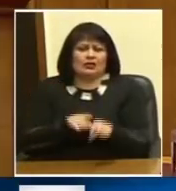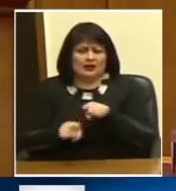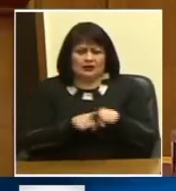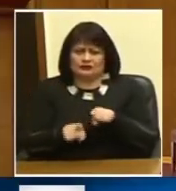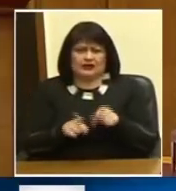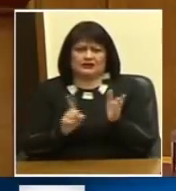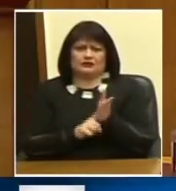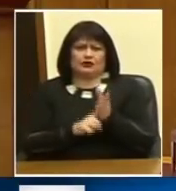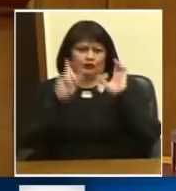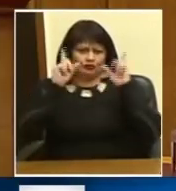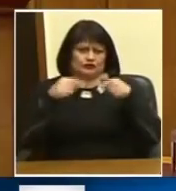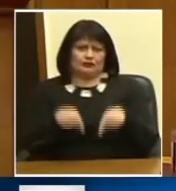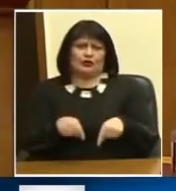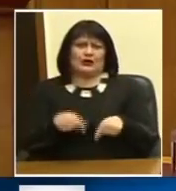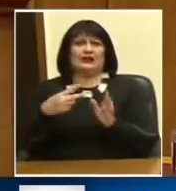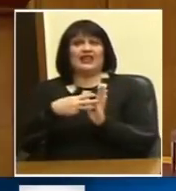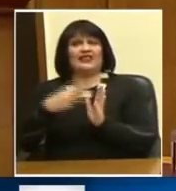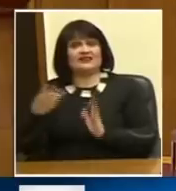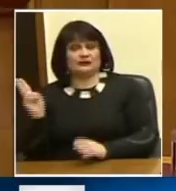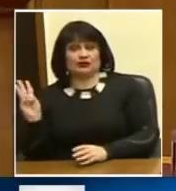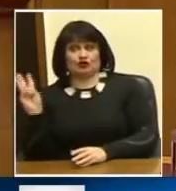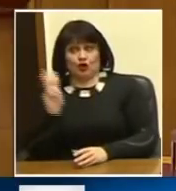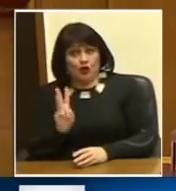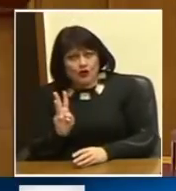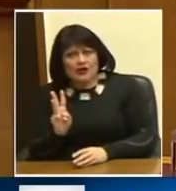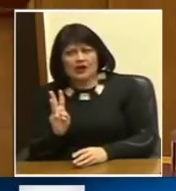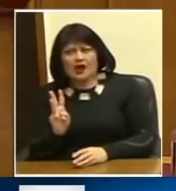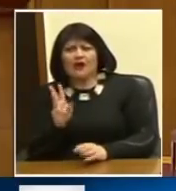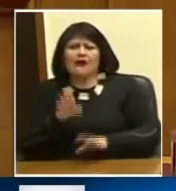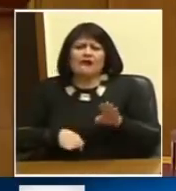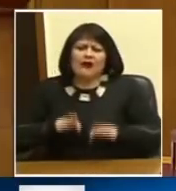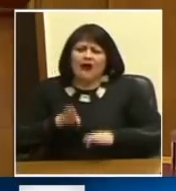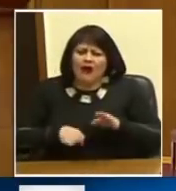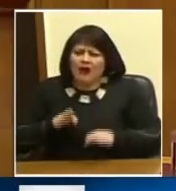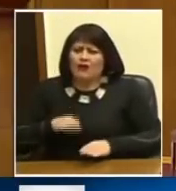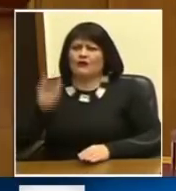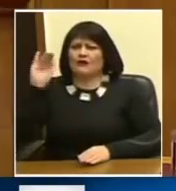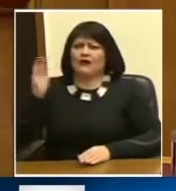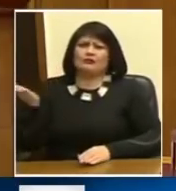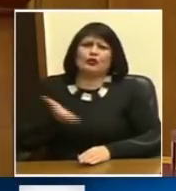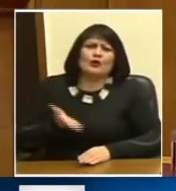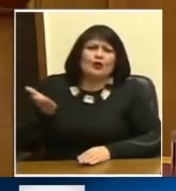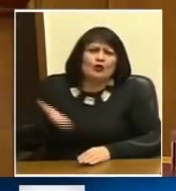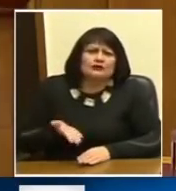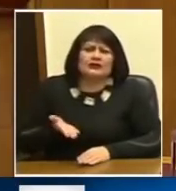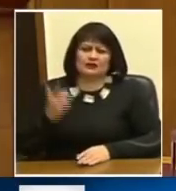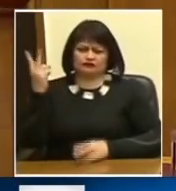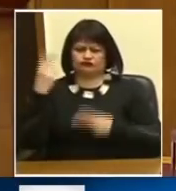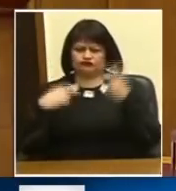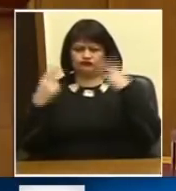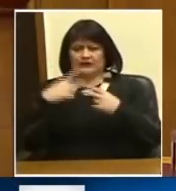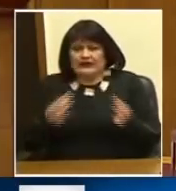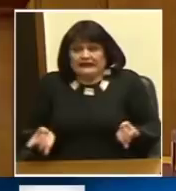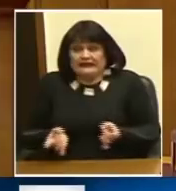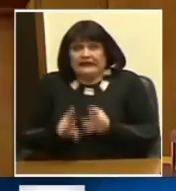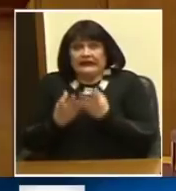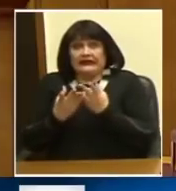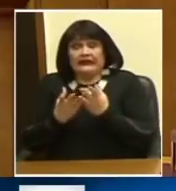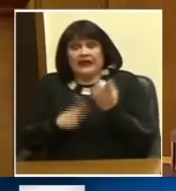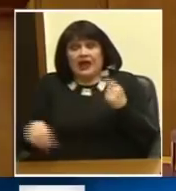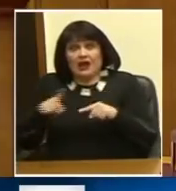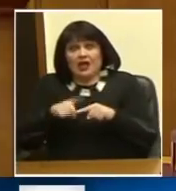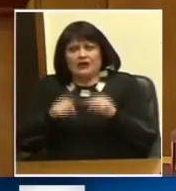νομιμοποίηση, οι θεσμοί, ανάλογα ποιον είχαμε καλέσει εδώ να κυβερνήσει στην ουσία τον